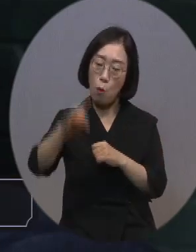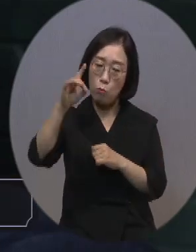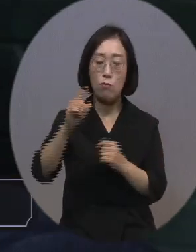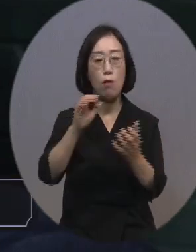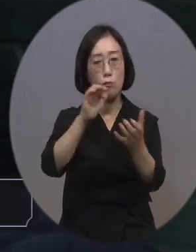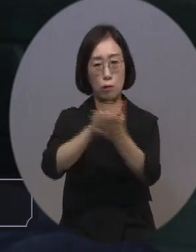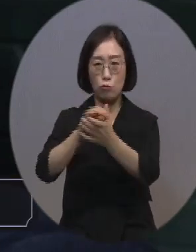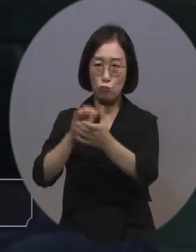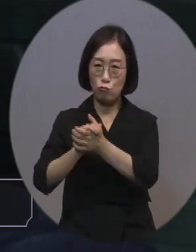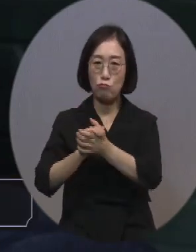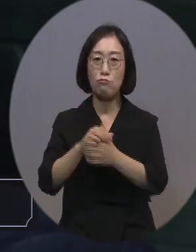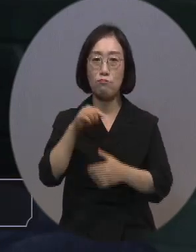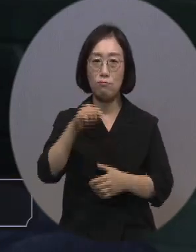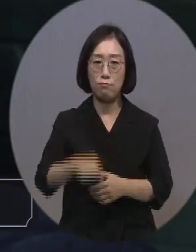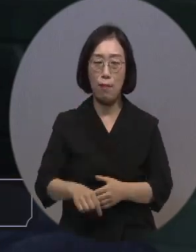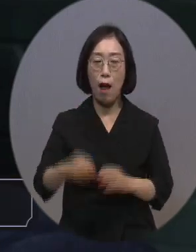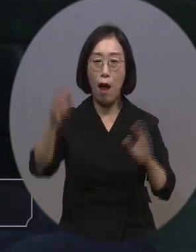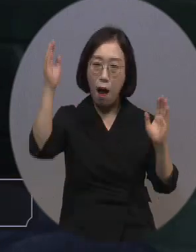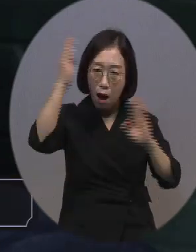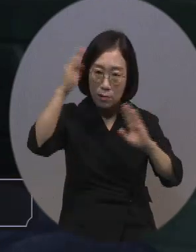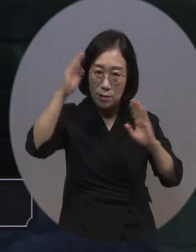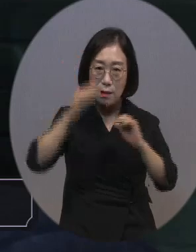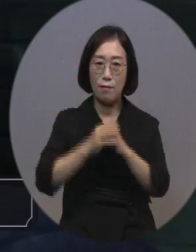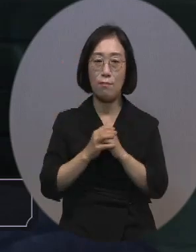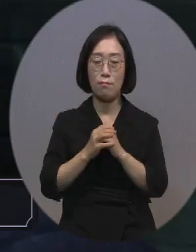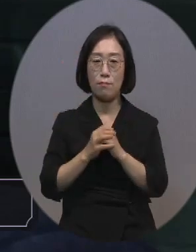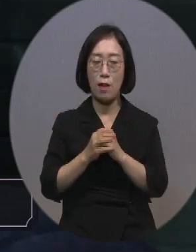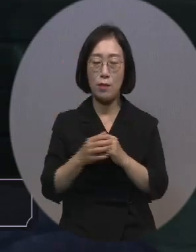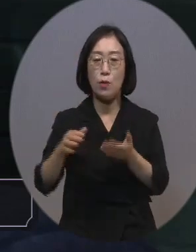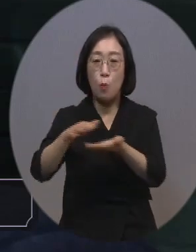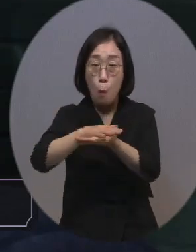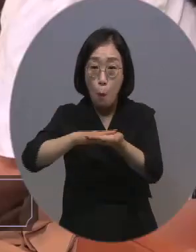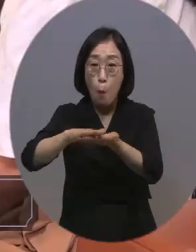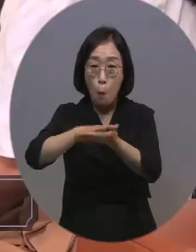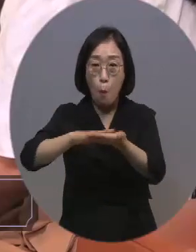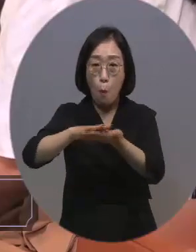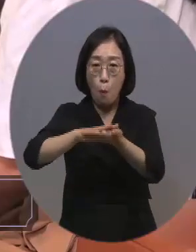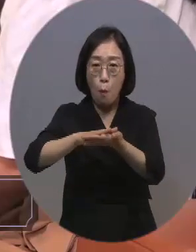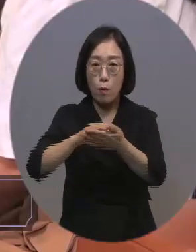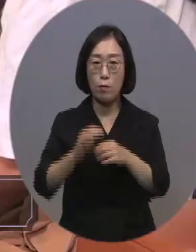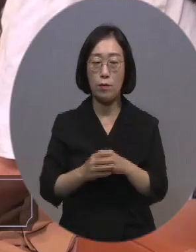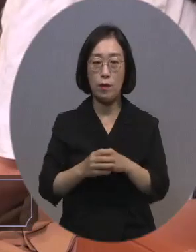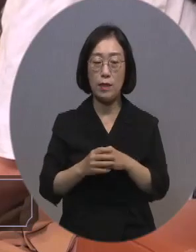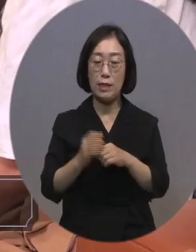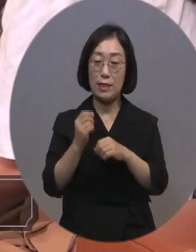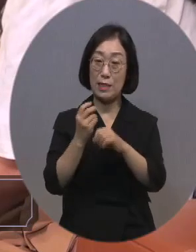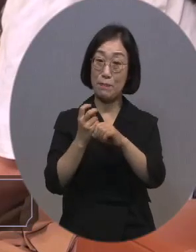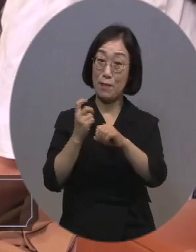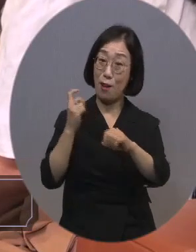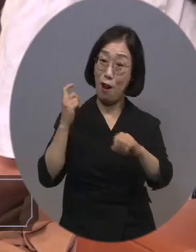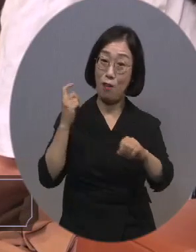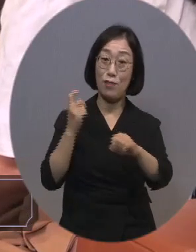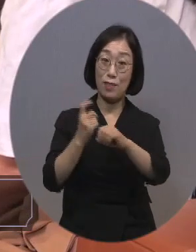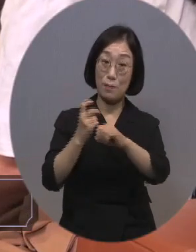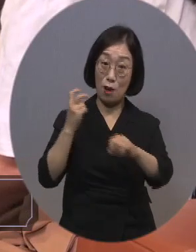그냥 같은 학생으로 같이 공부하고 같이 놀다가 몇 년 전에 만났었던 친구들은